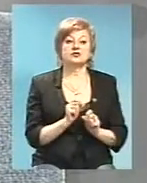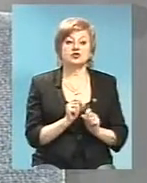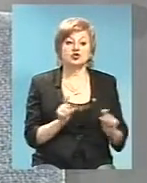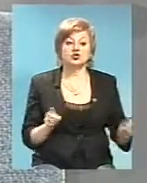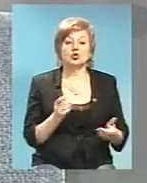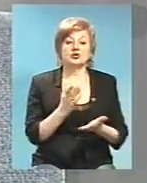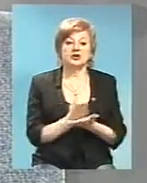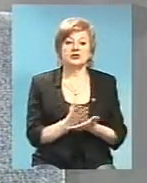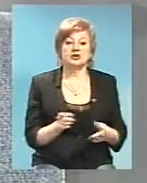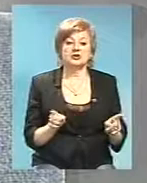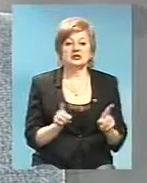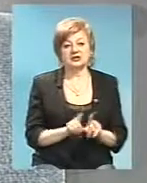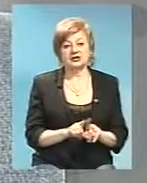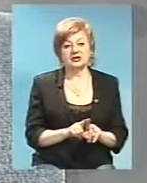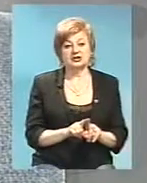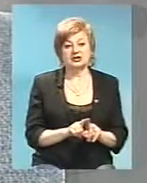такий